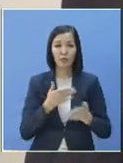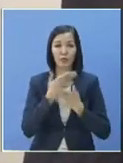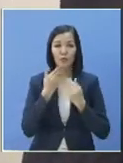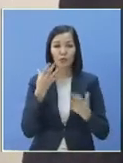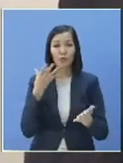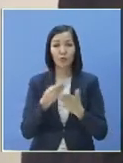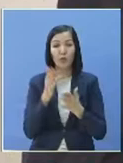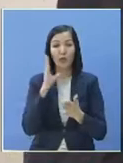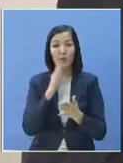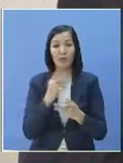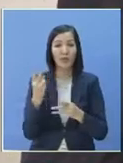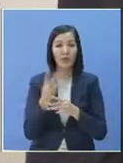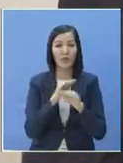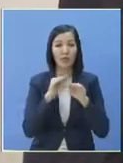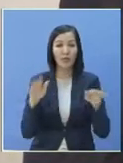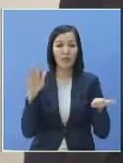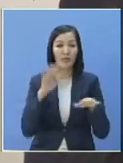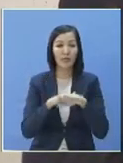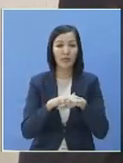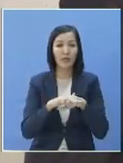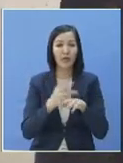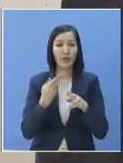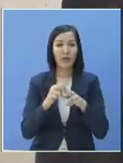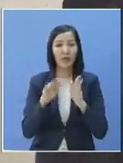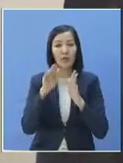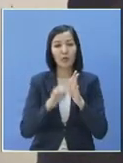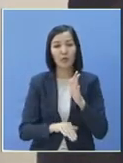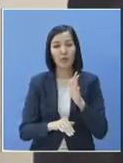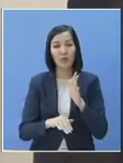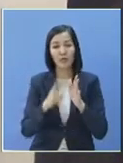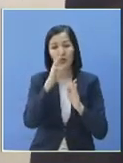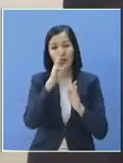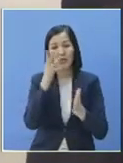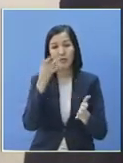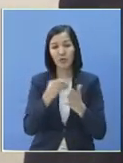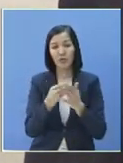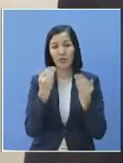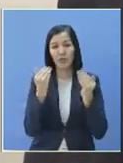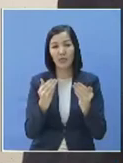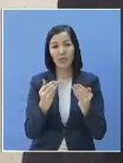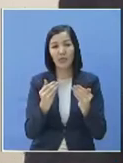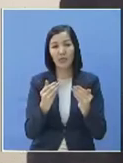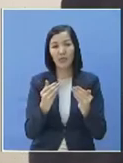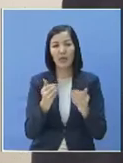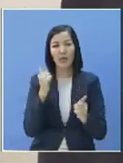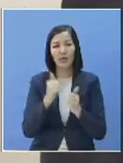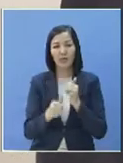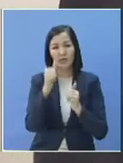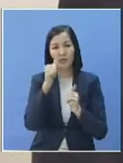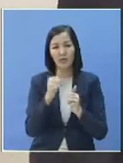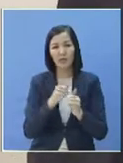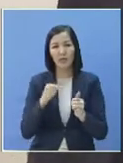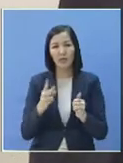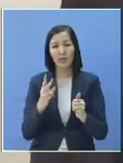бар болса, ол екінші деңгейлі банктер арқылы ең төменгі жалақының 5% төлейді. Қазіргі уақытта бұл сома ай сайын 2125